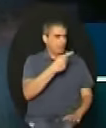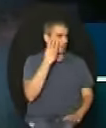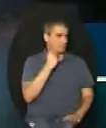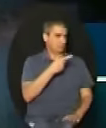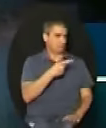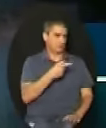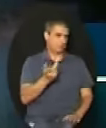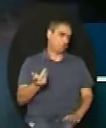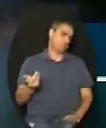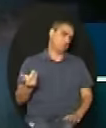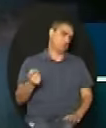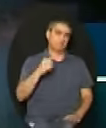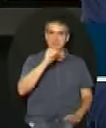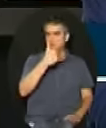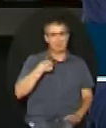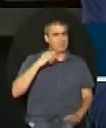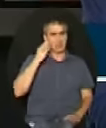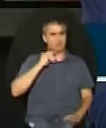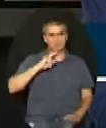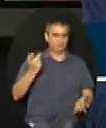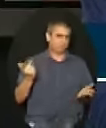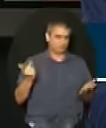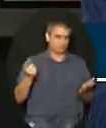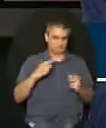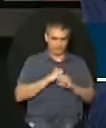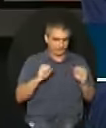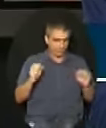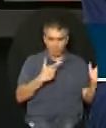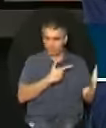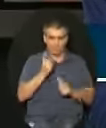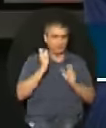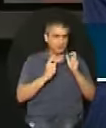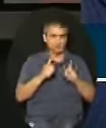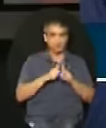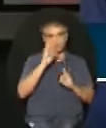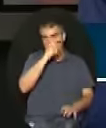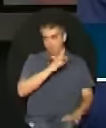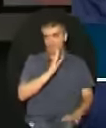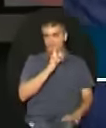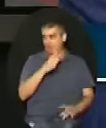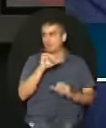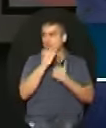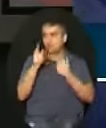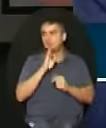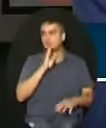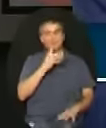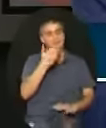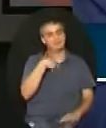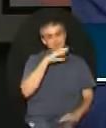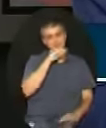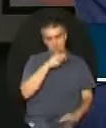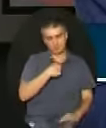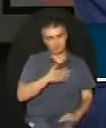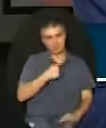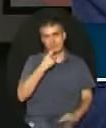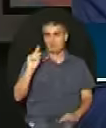רואה. קודם כל, אני לא מרוצה שקורה כזה פיגוע וטבח באנשים. כאילו אובמה הוא הבעיה, דאש הוא הבעיה. דבר שני, לפני שאני מתייחס, אני רוצה